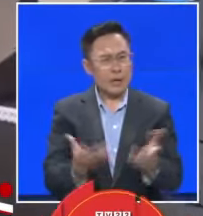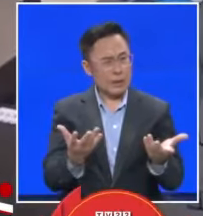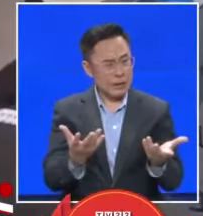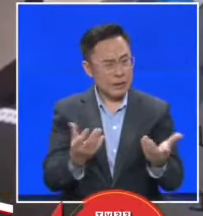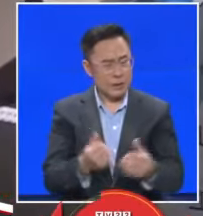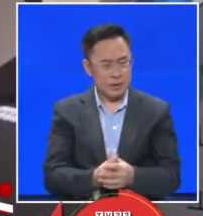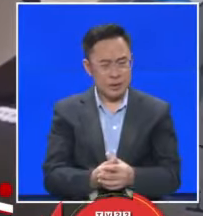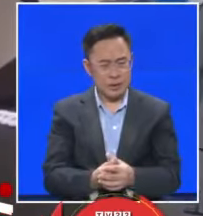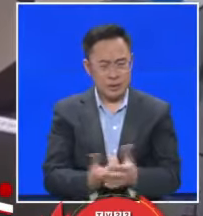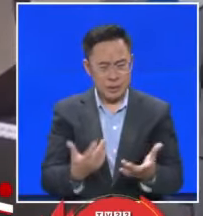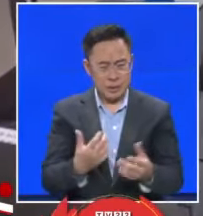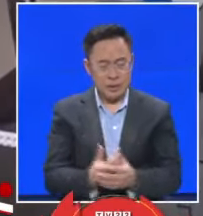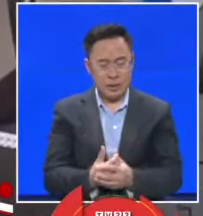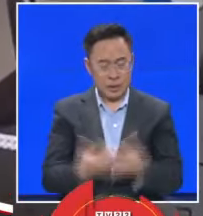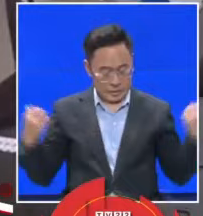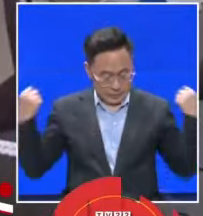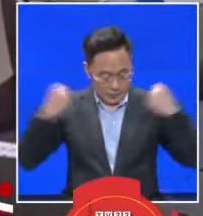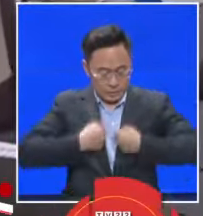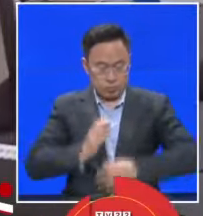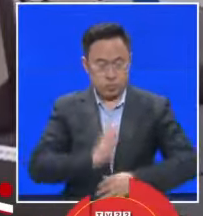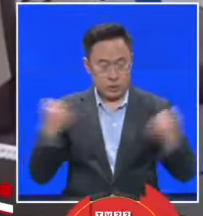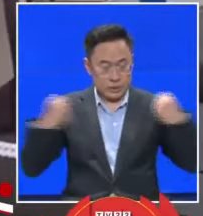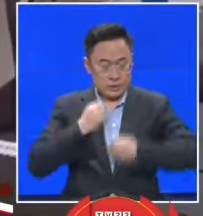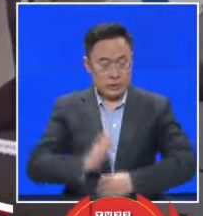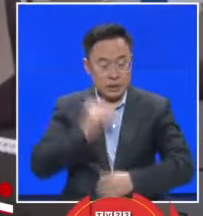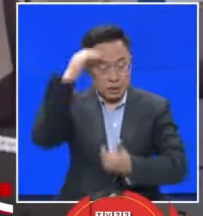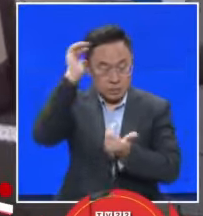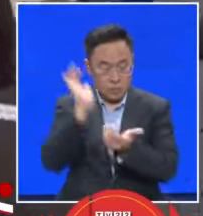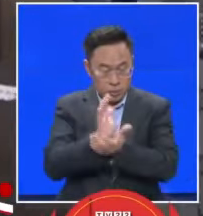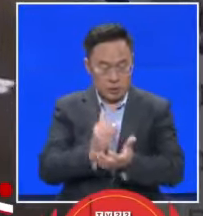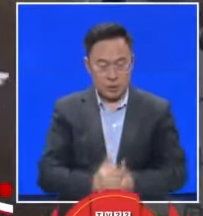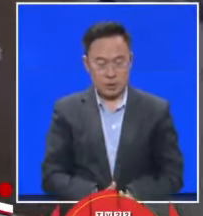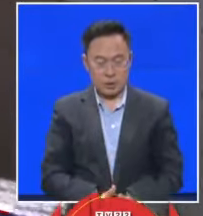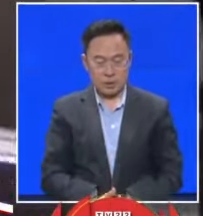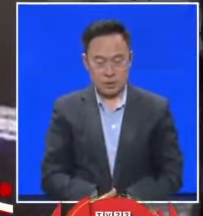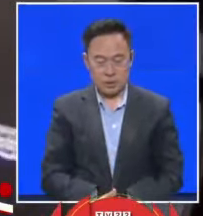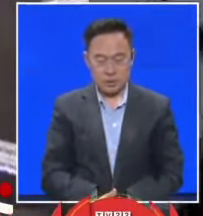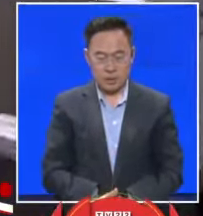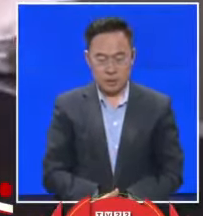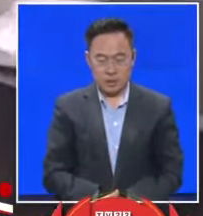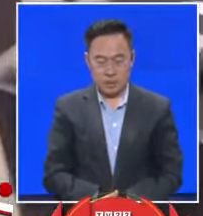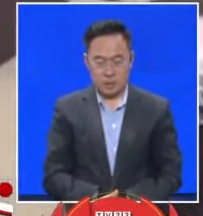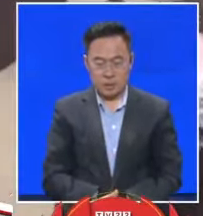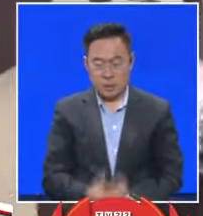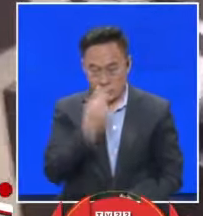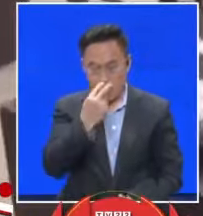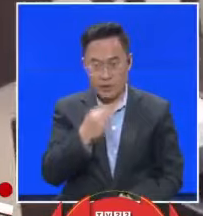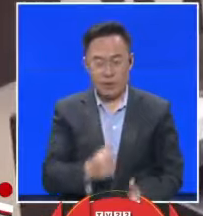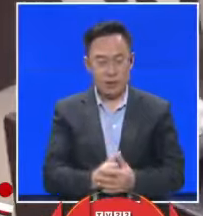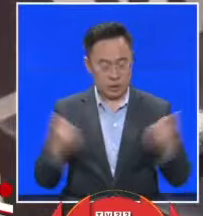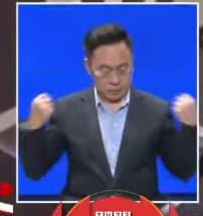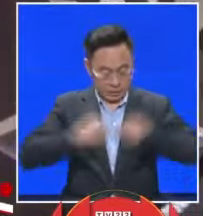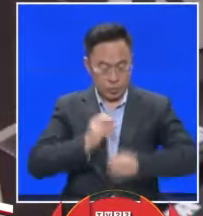ท่านผู้ชมเดี๋ยวจะสับสนนะตามข้อมูลเนี่ยคือคนที่ก้มลงไปกราบแล้วบอกกราบขอโทษด้วยครับนายครับขอโทษด้วยครับ